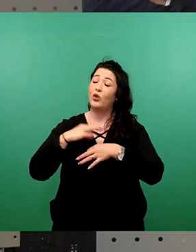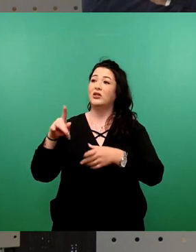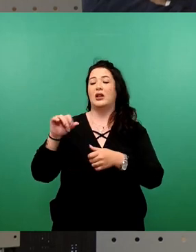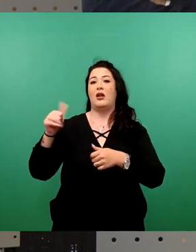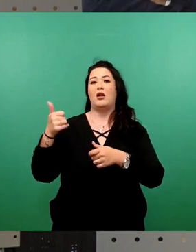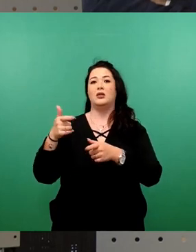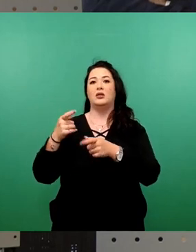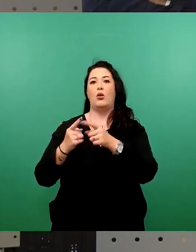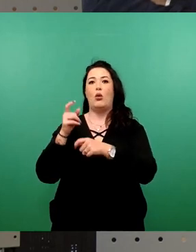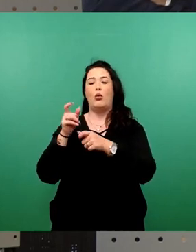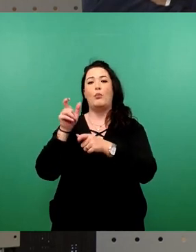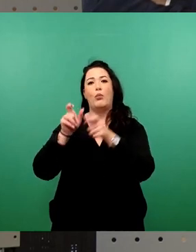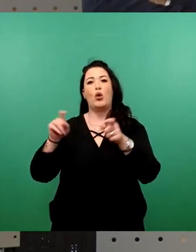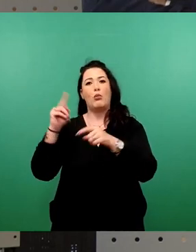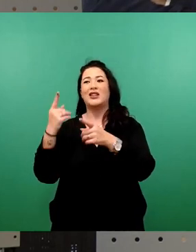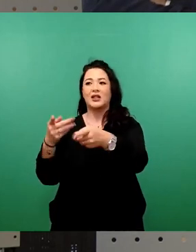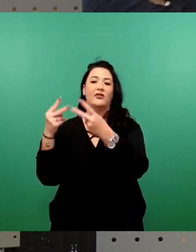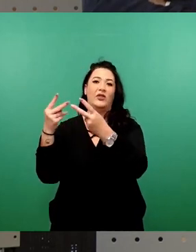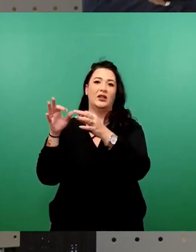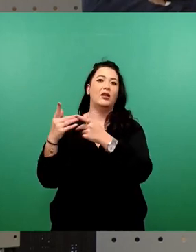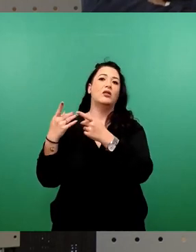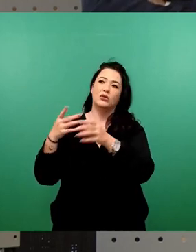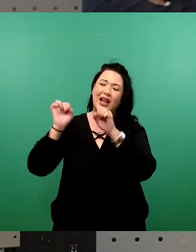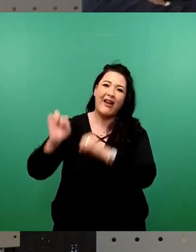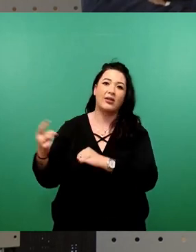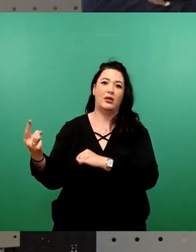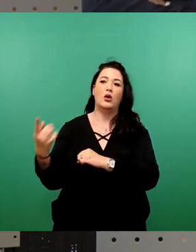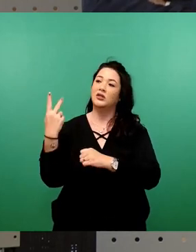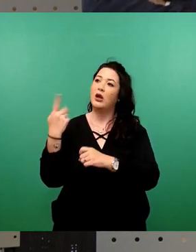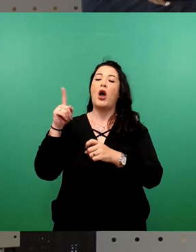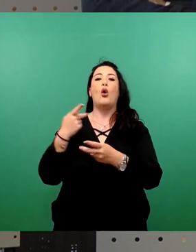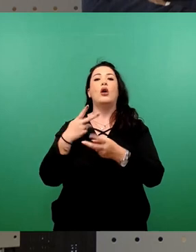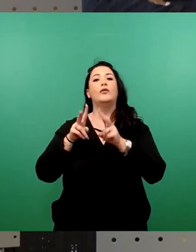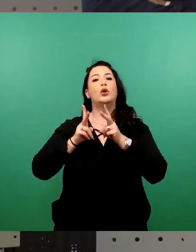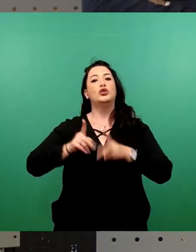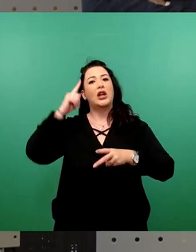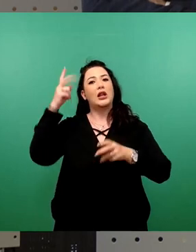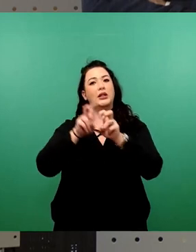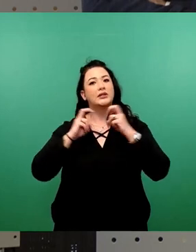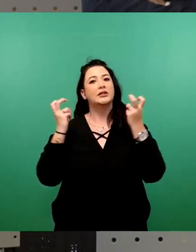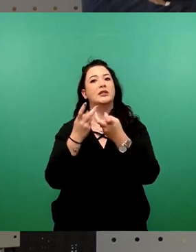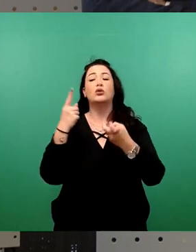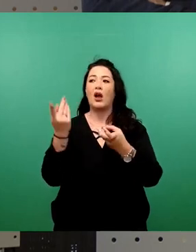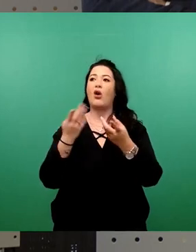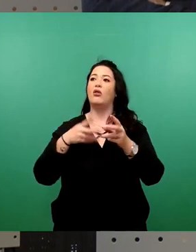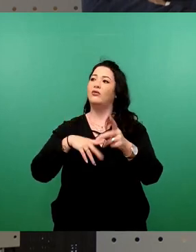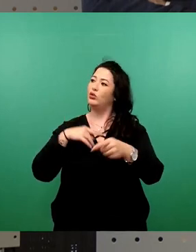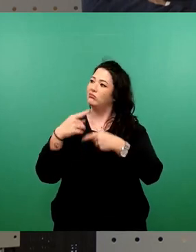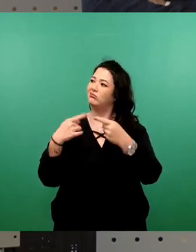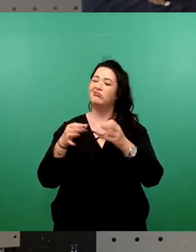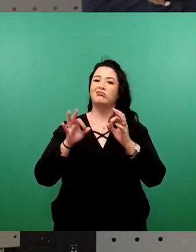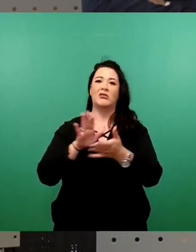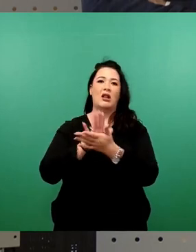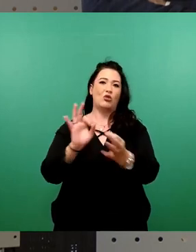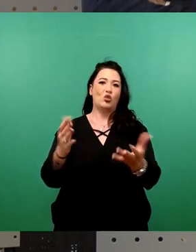Übrigen, sie leitet auch souverän und ruhig Stadtratssitzungen, auch nicht ganz unwichtig. Insofern, wir haben